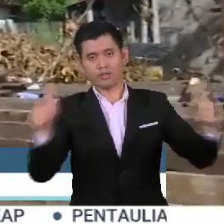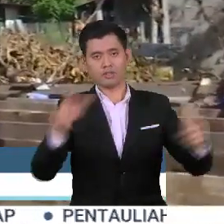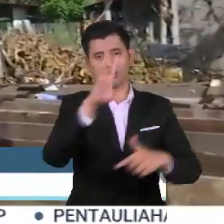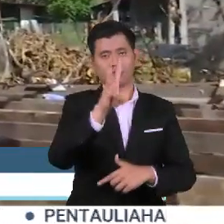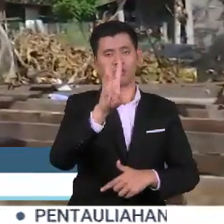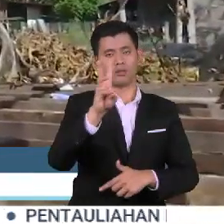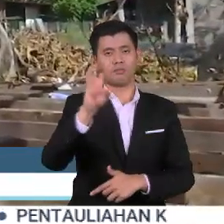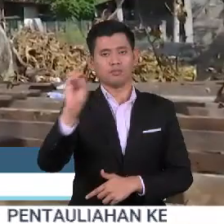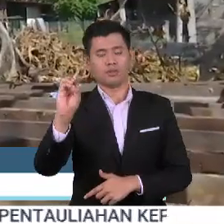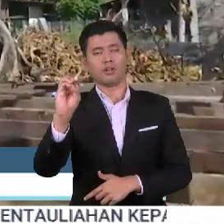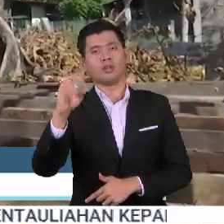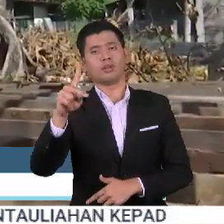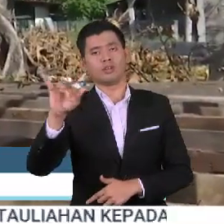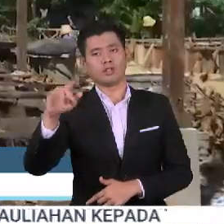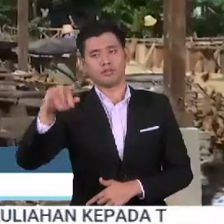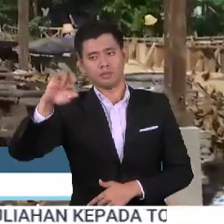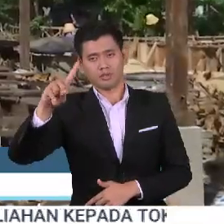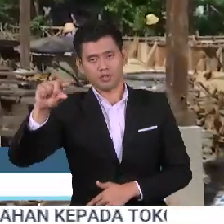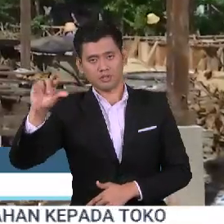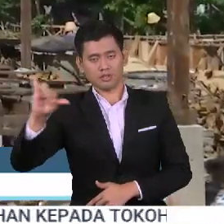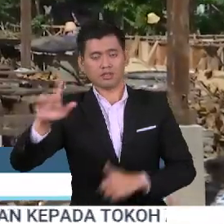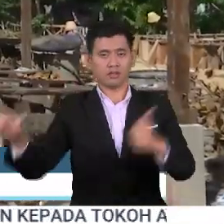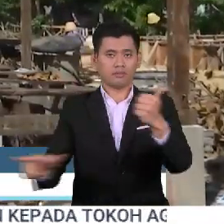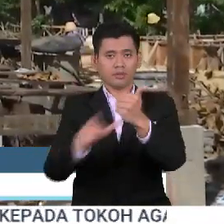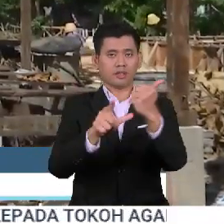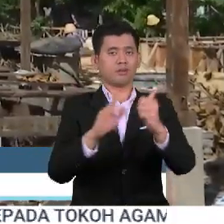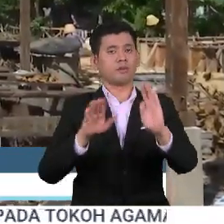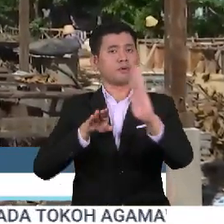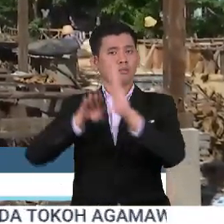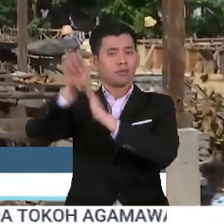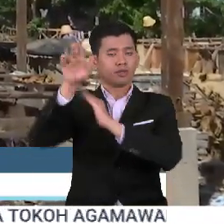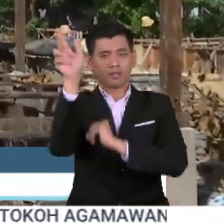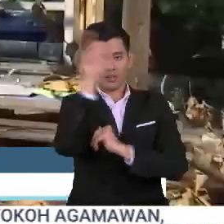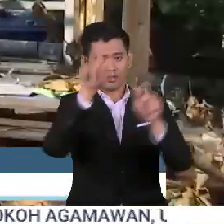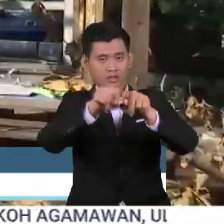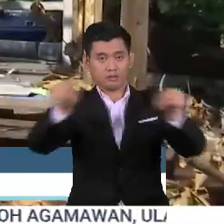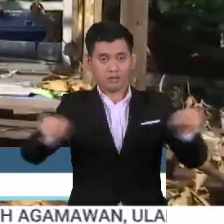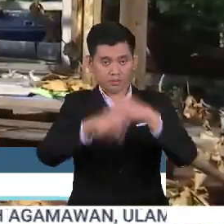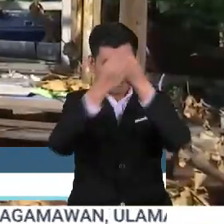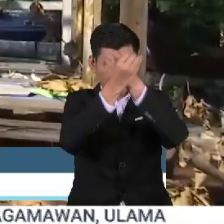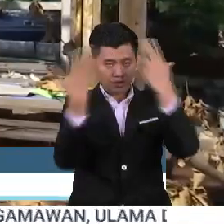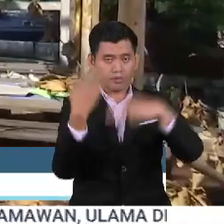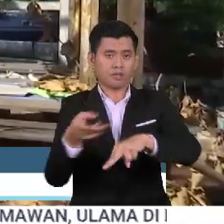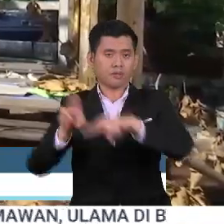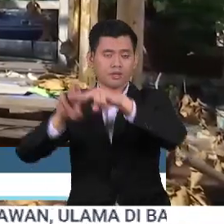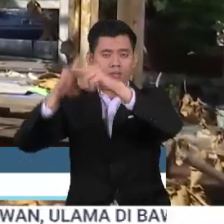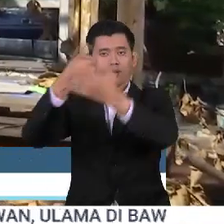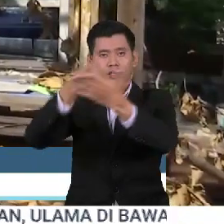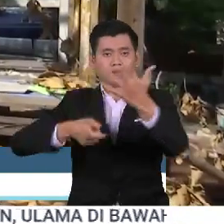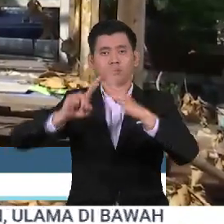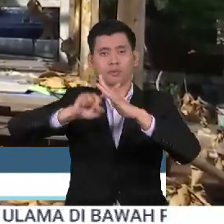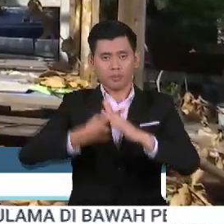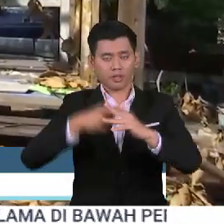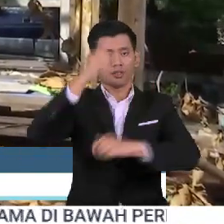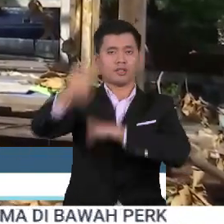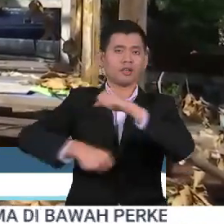660 kaki persegi tim bola menteri pembangunan kerajaan tempatan Akma Nasrullah Muhammad Nasir memberitahu kenaikan harga itu bermula tahun